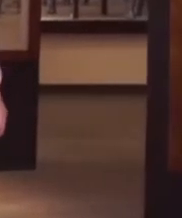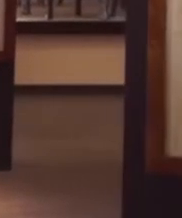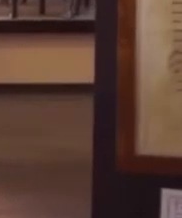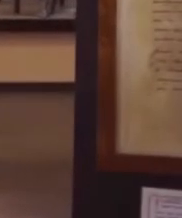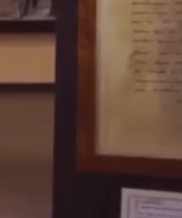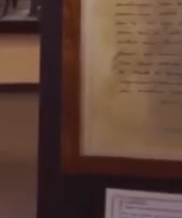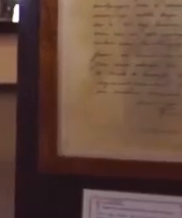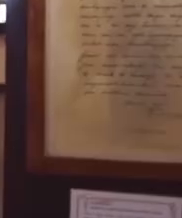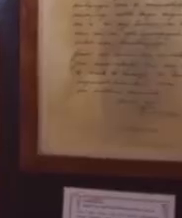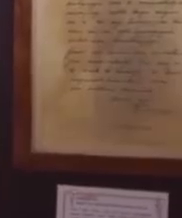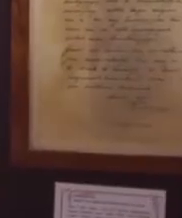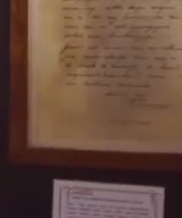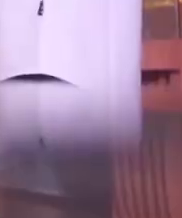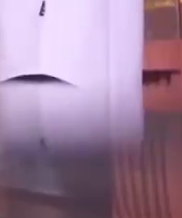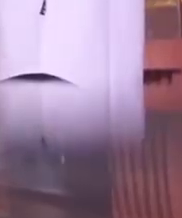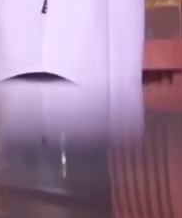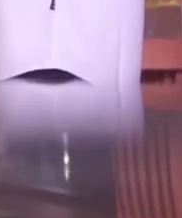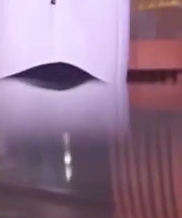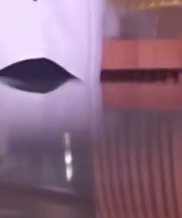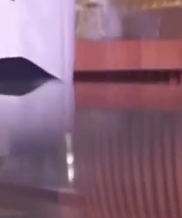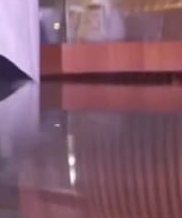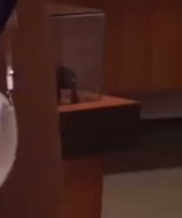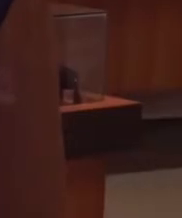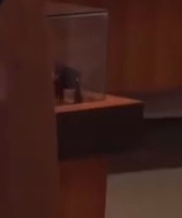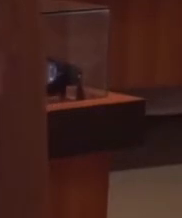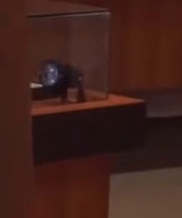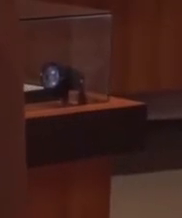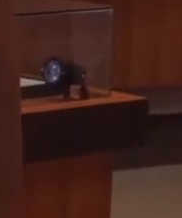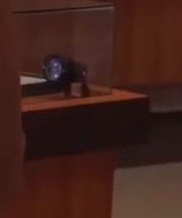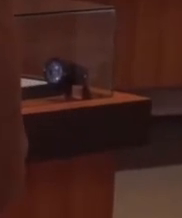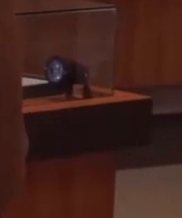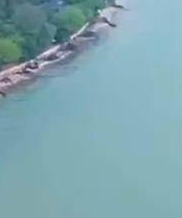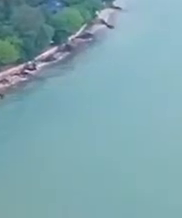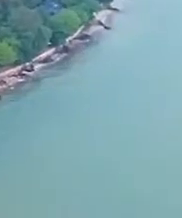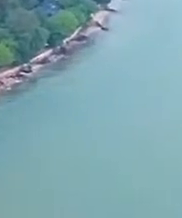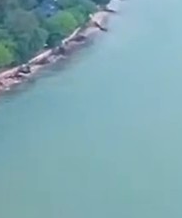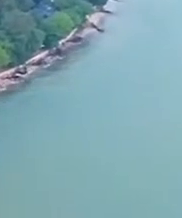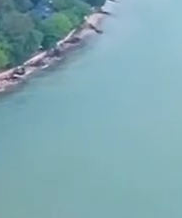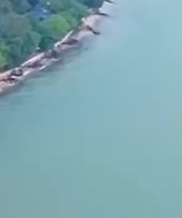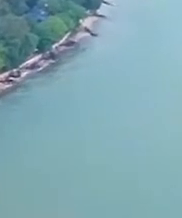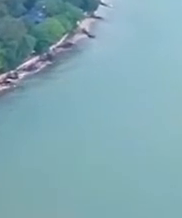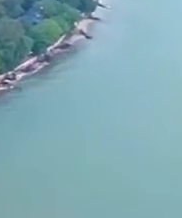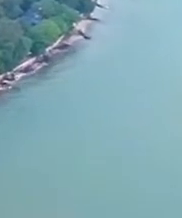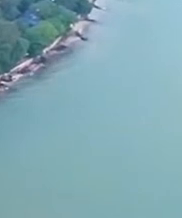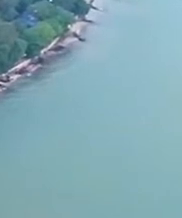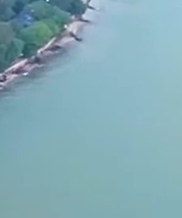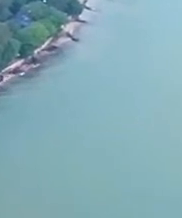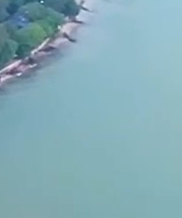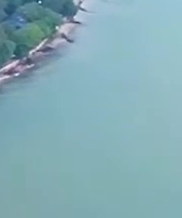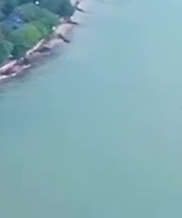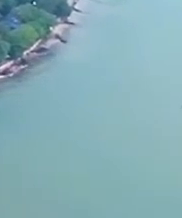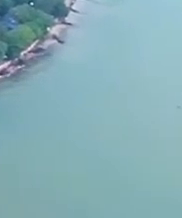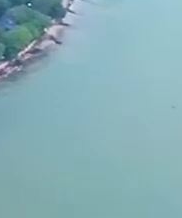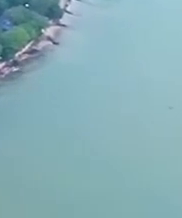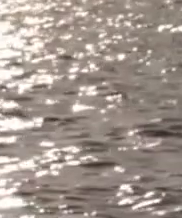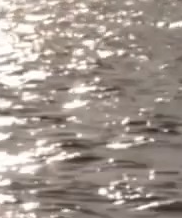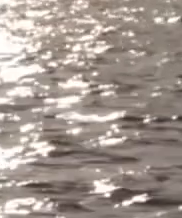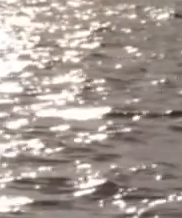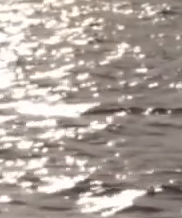Salah satu contoh potensi wisata Kabupaten Jepara adalah Pulau Panjang, yang jaraknya hanya